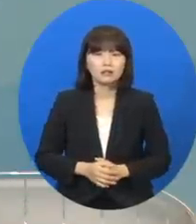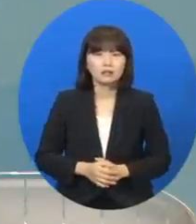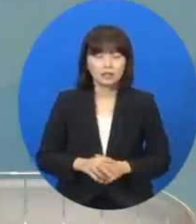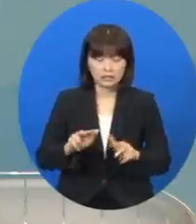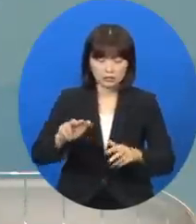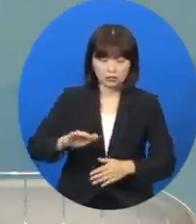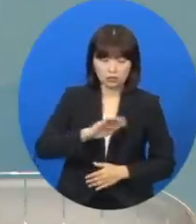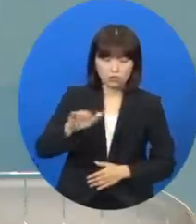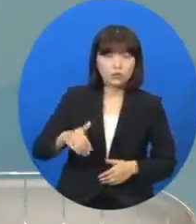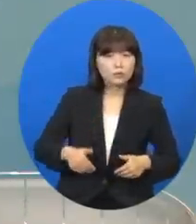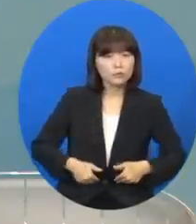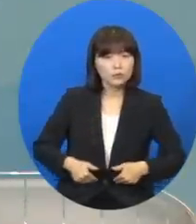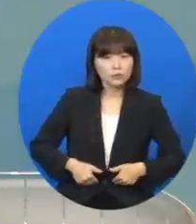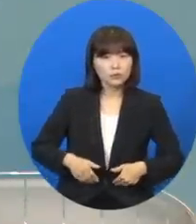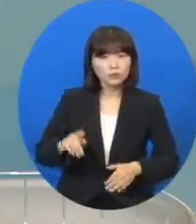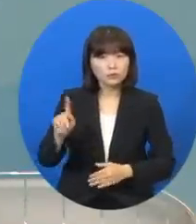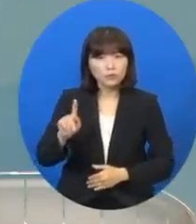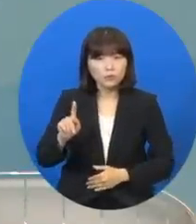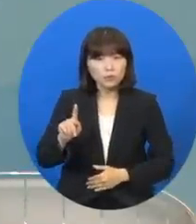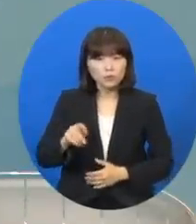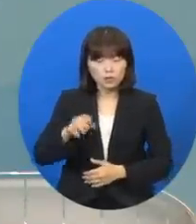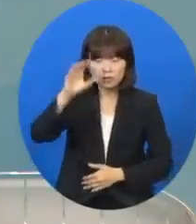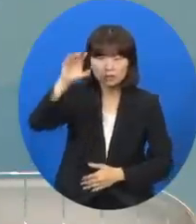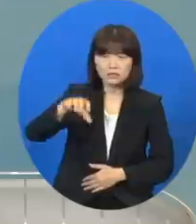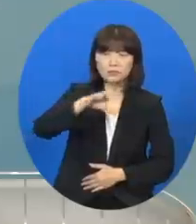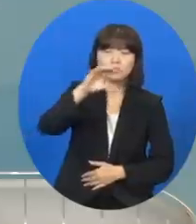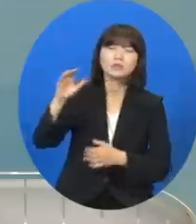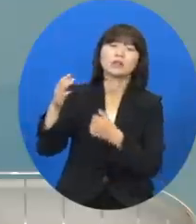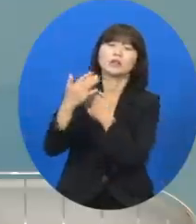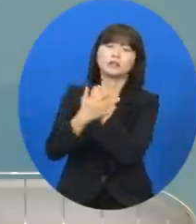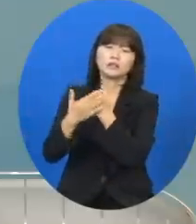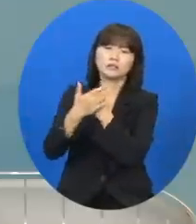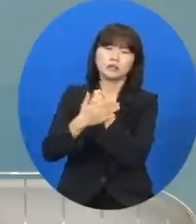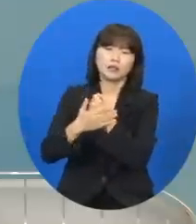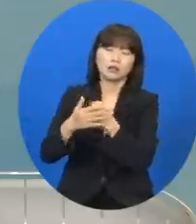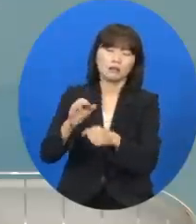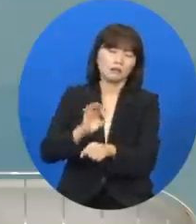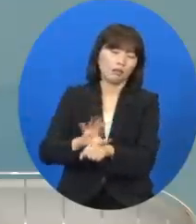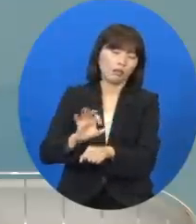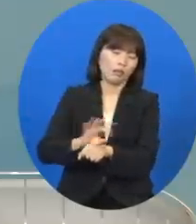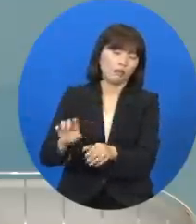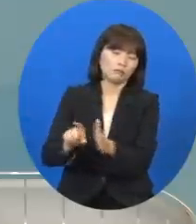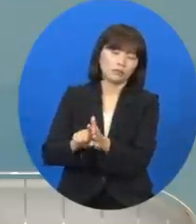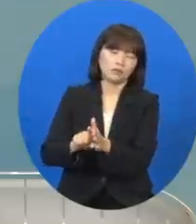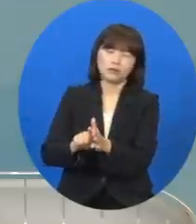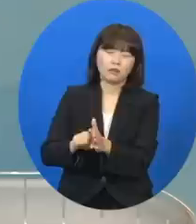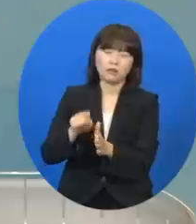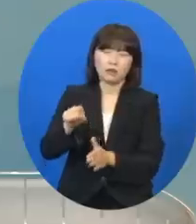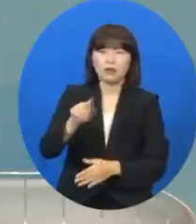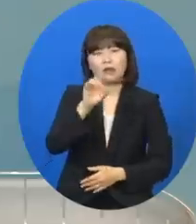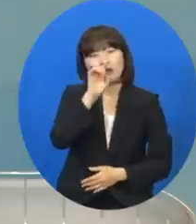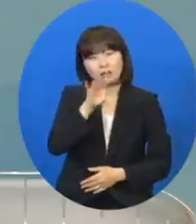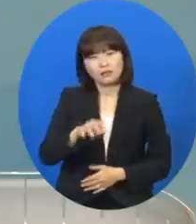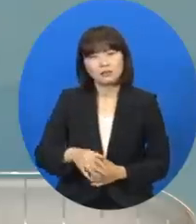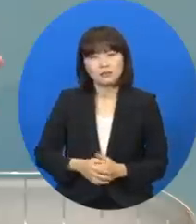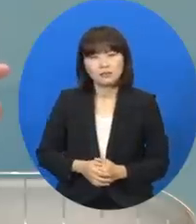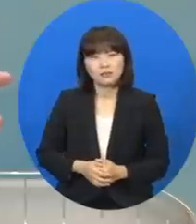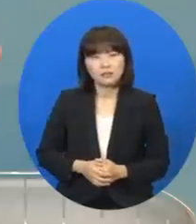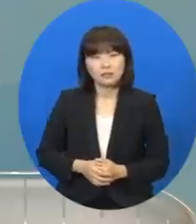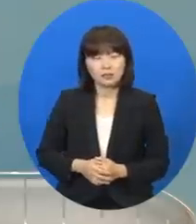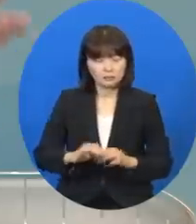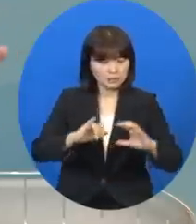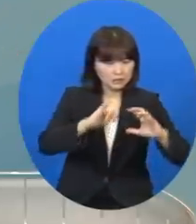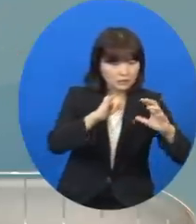지금 우리에게 필요한 것은 십자가의 은혜를 건성으로 믿으면 안 된다는 거예요. 그러면